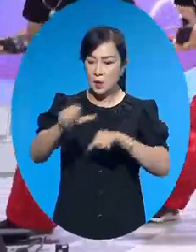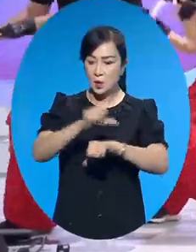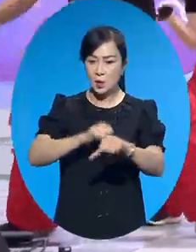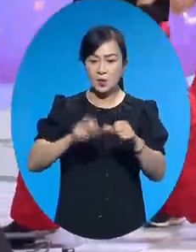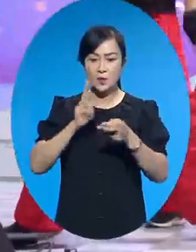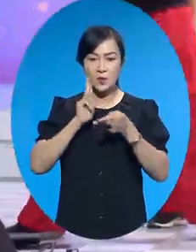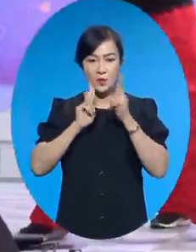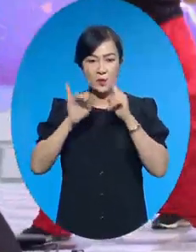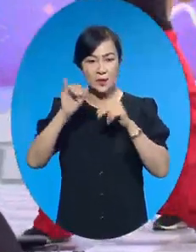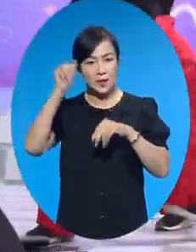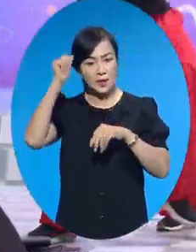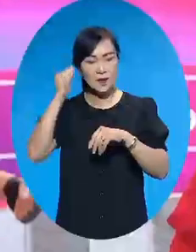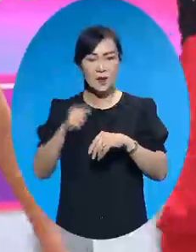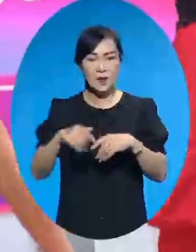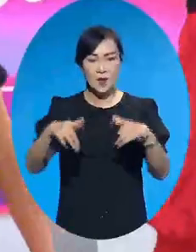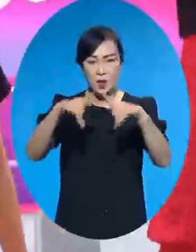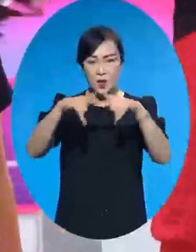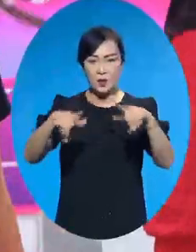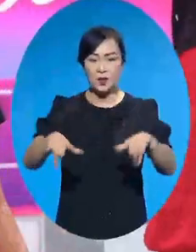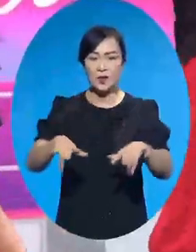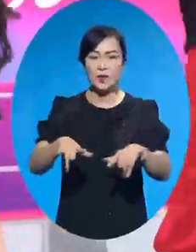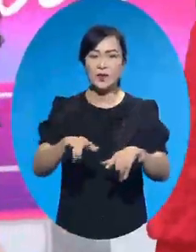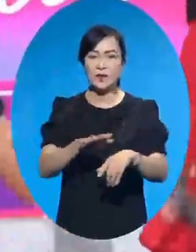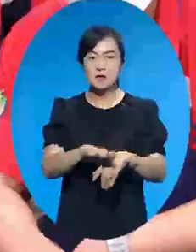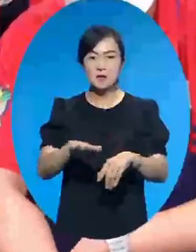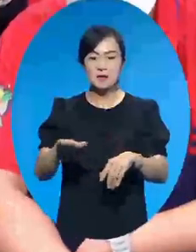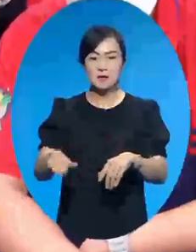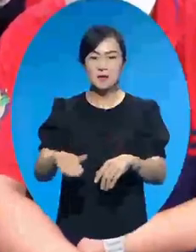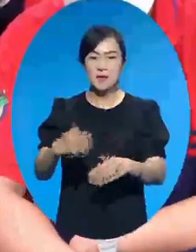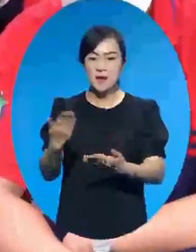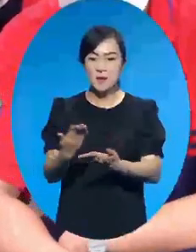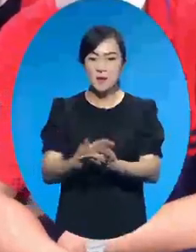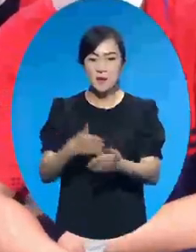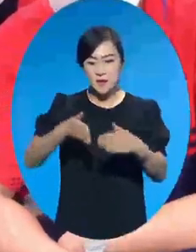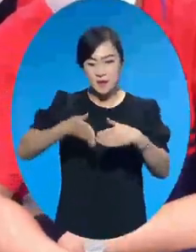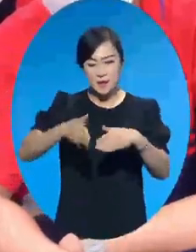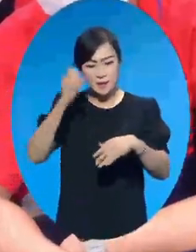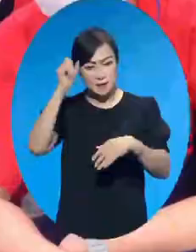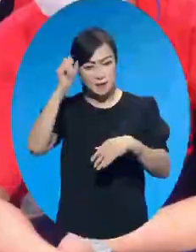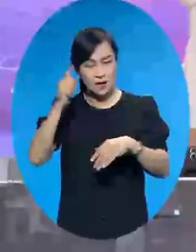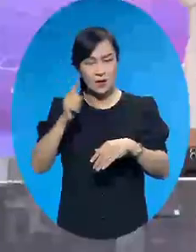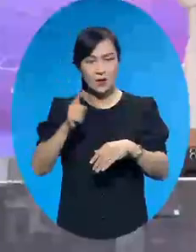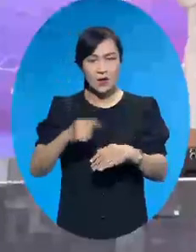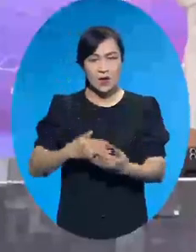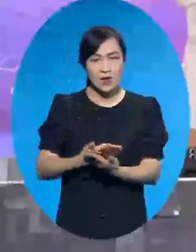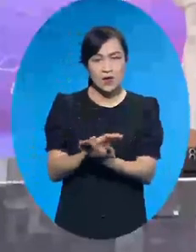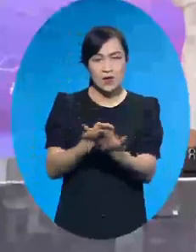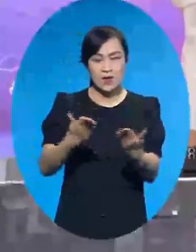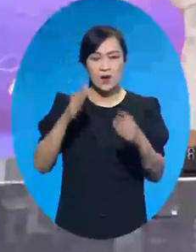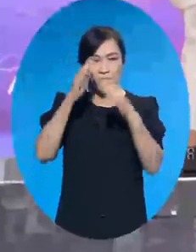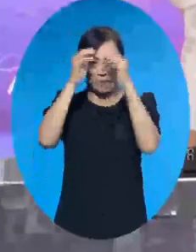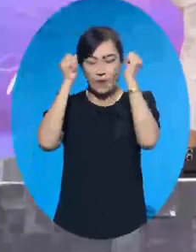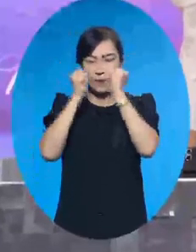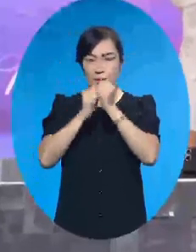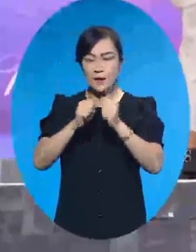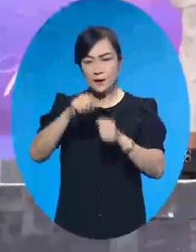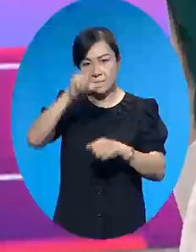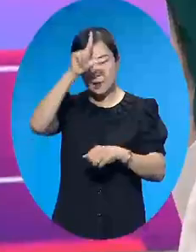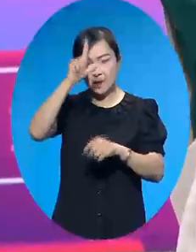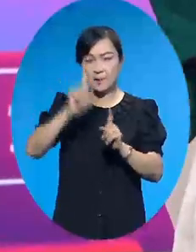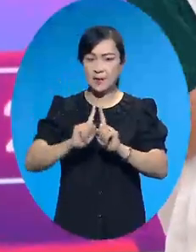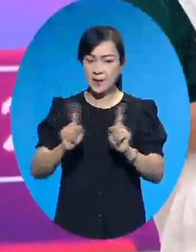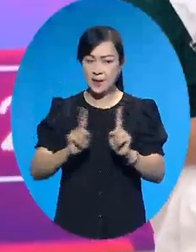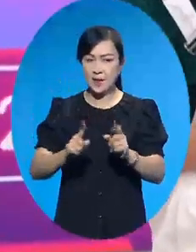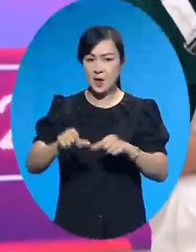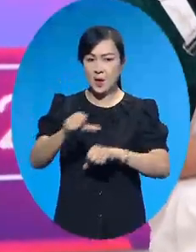nghĩa. Đặc biệt, hội trại dành cho các tân binh có rất nhiều gian hàng độc đáo, sáng tạo, thể hiện cá tính, phong cách của từng tập thể lớp. Hoạt